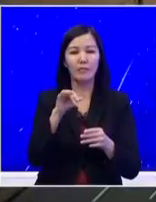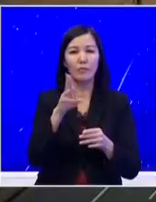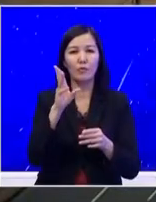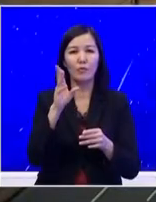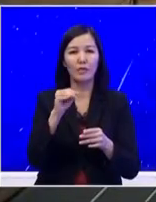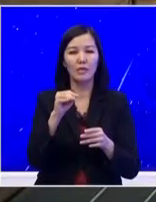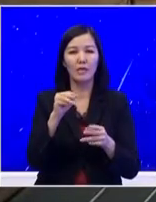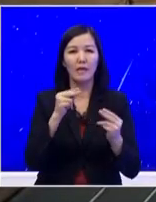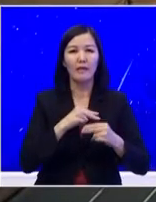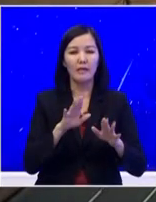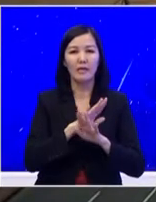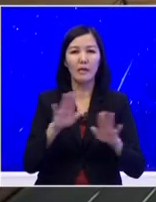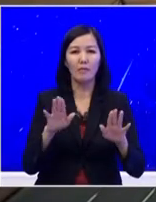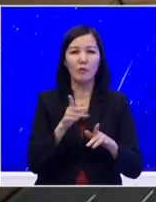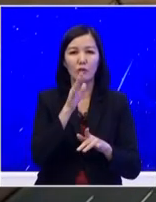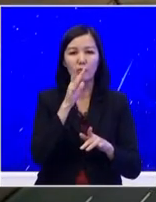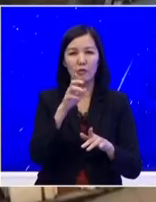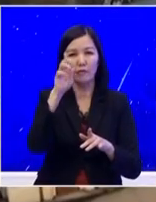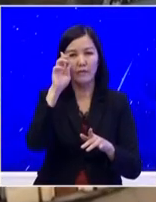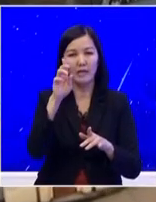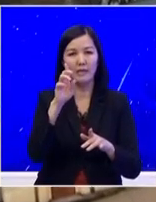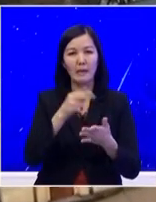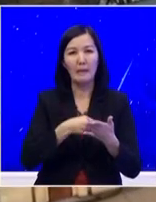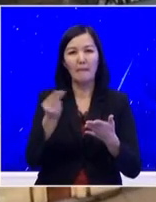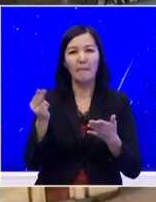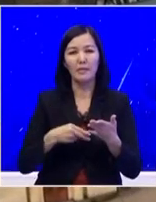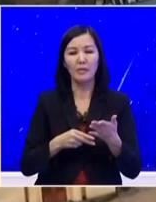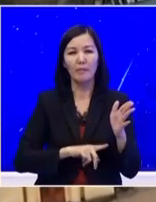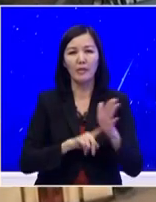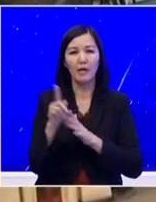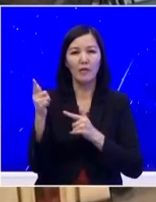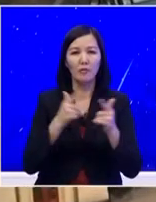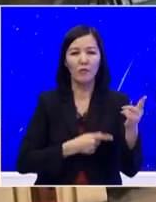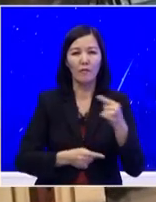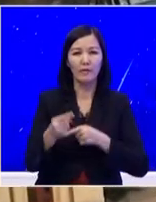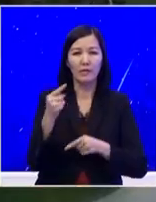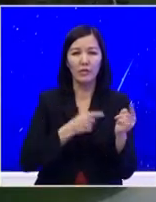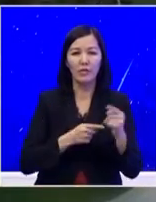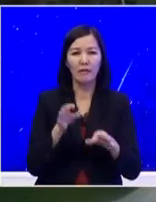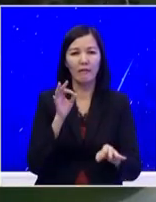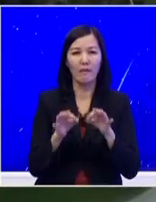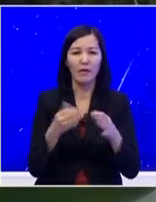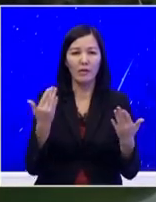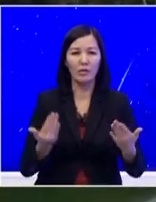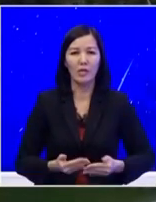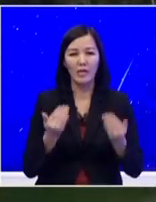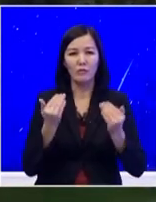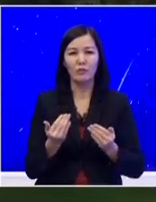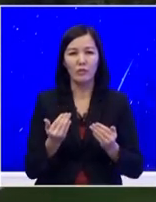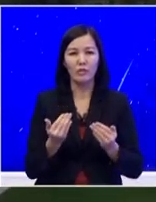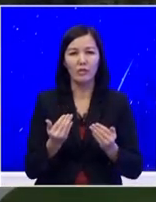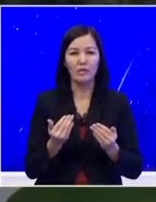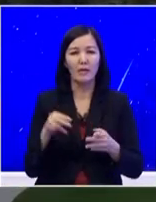Путин продлил нерабочий период в стране, но предписал начать подготовку к возвращению к нормальной жизни уже